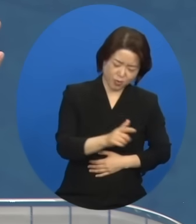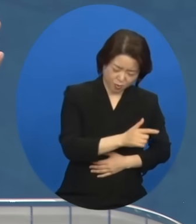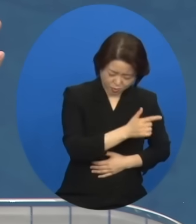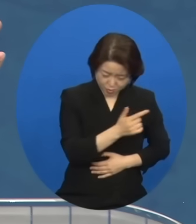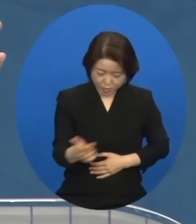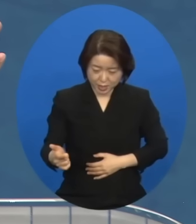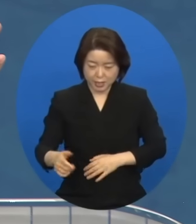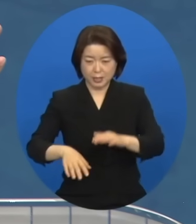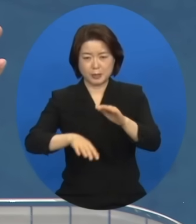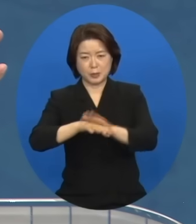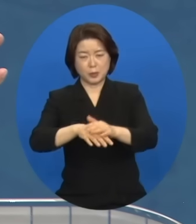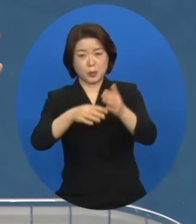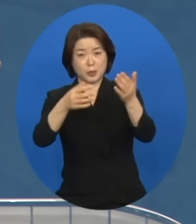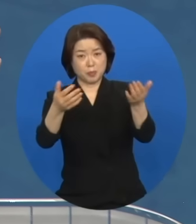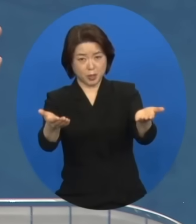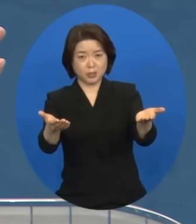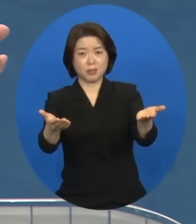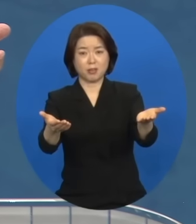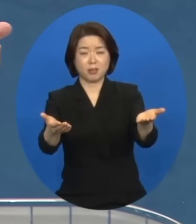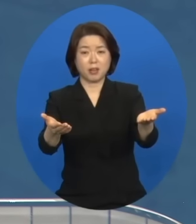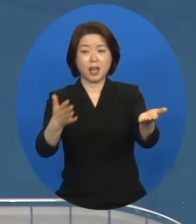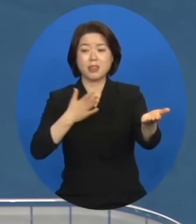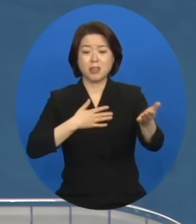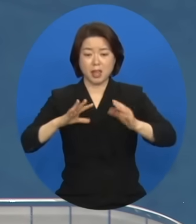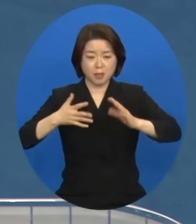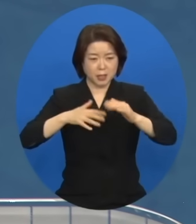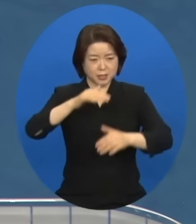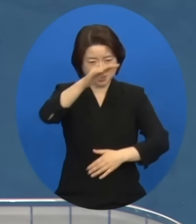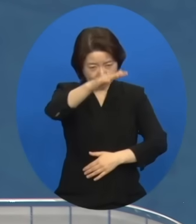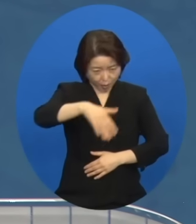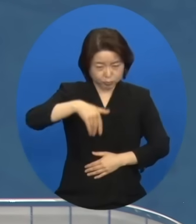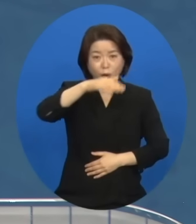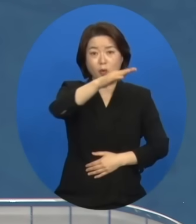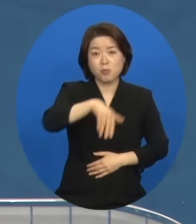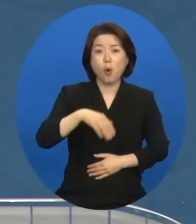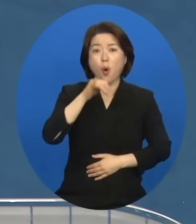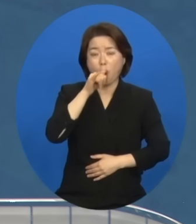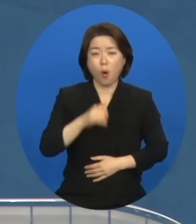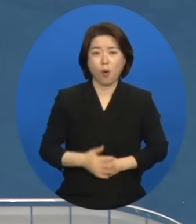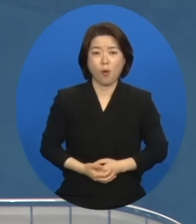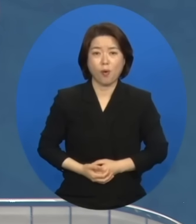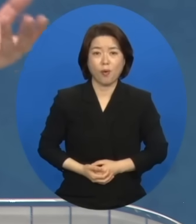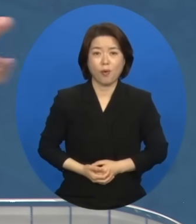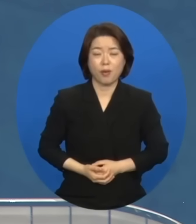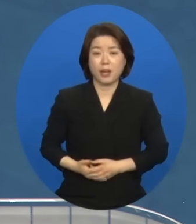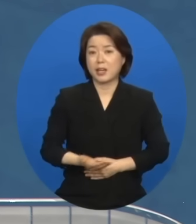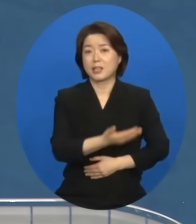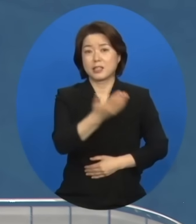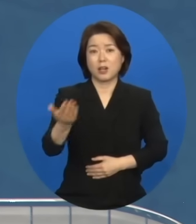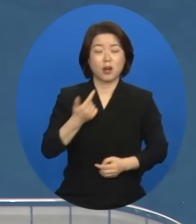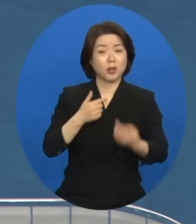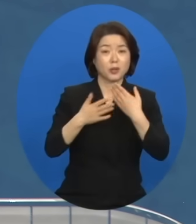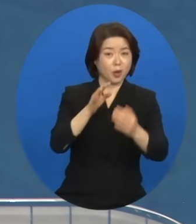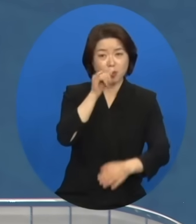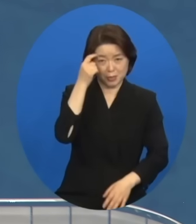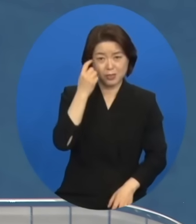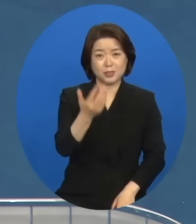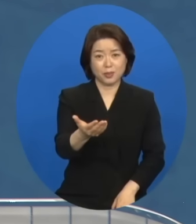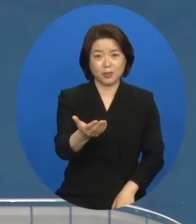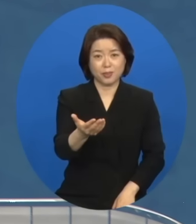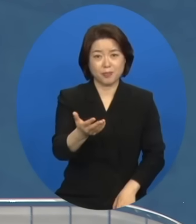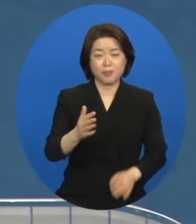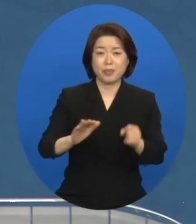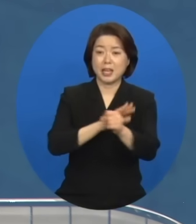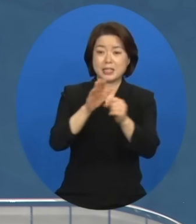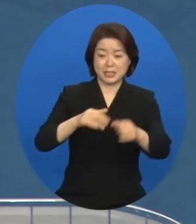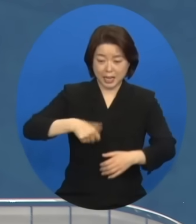손을 펴서 내 백성을 불렀나니. 여러분, 여러분도 그런 경험이 있으실 거예요.